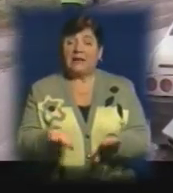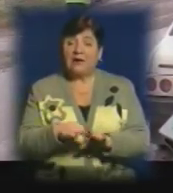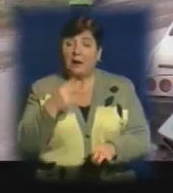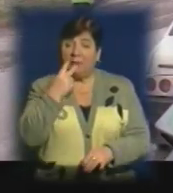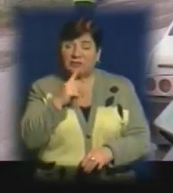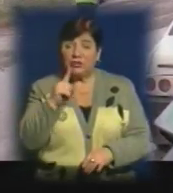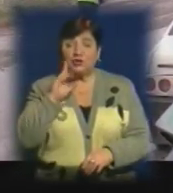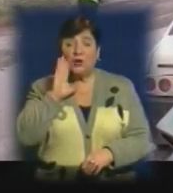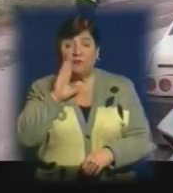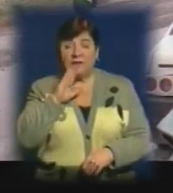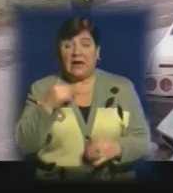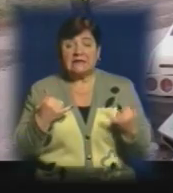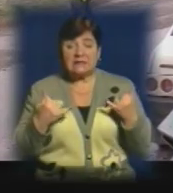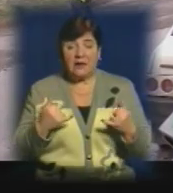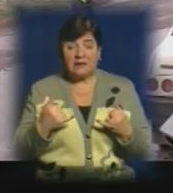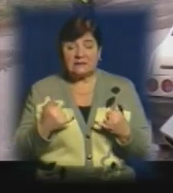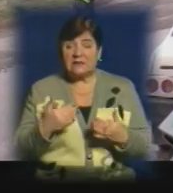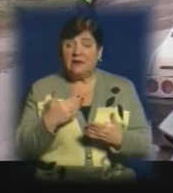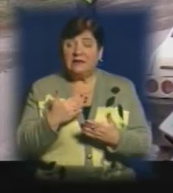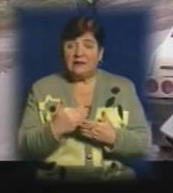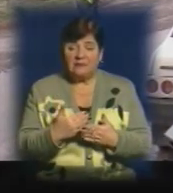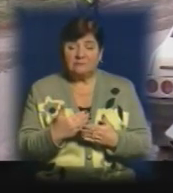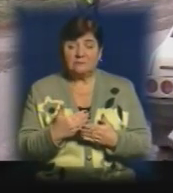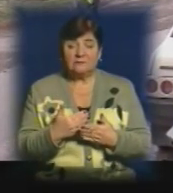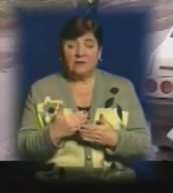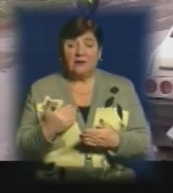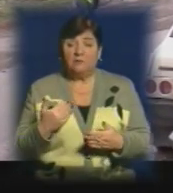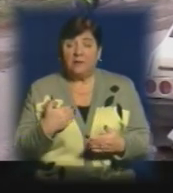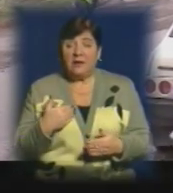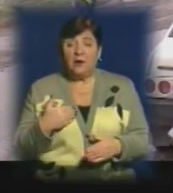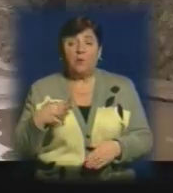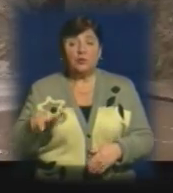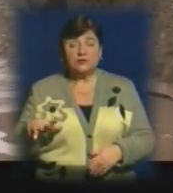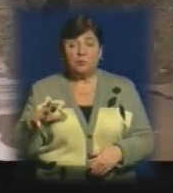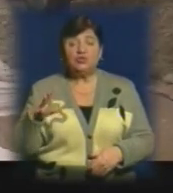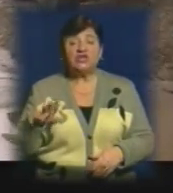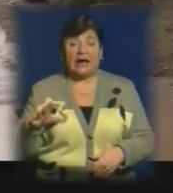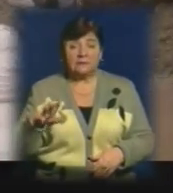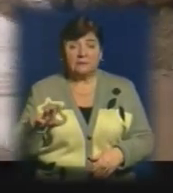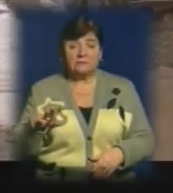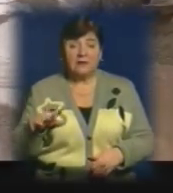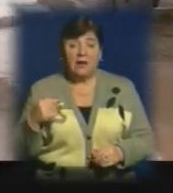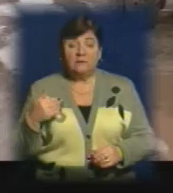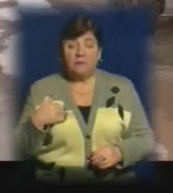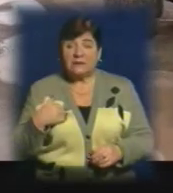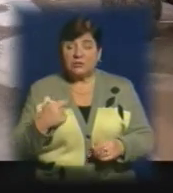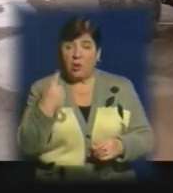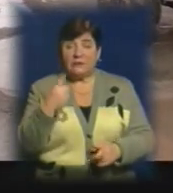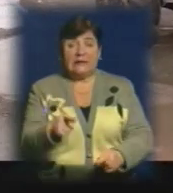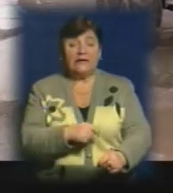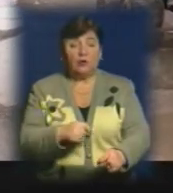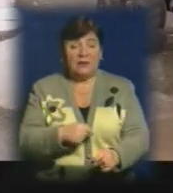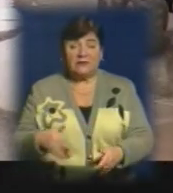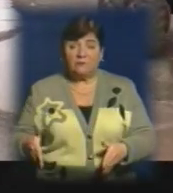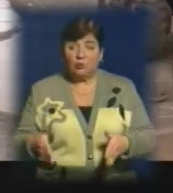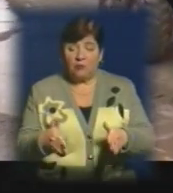що вода зараз по обочинах стоїть, кювети повні води, нікуди води стікати. Ями засипали майже на кілометрі дороги.